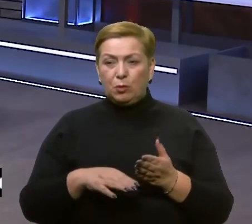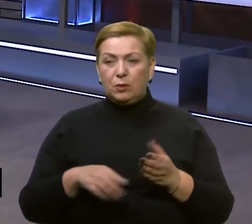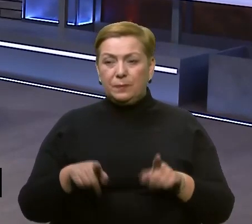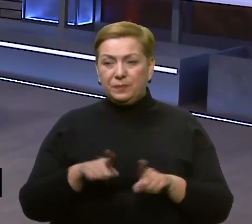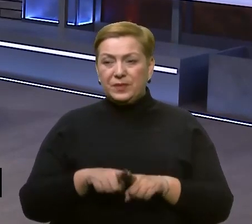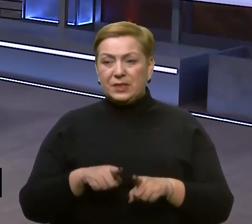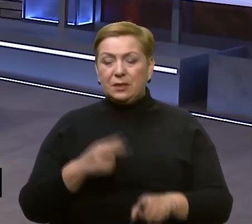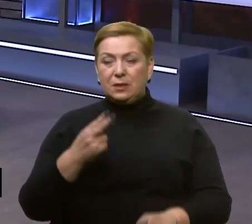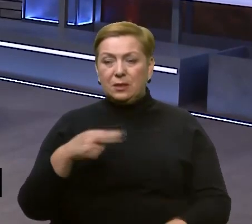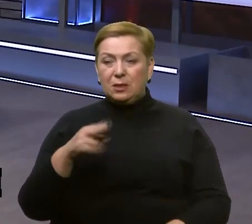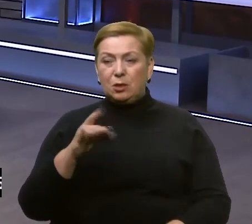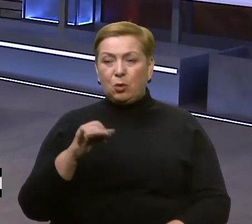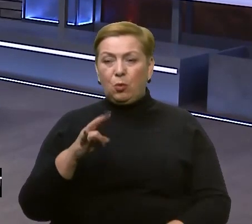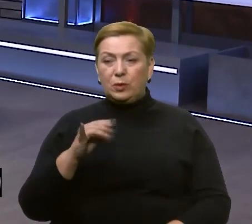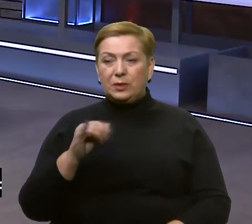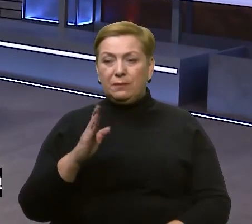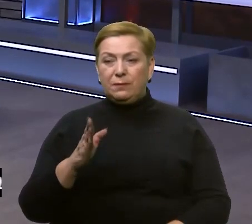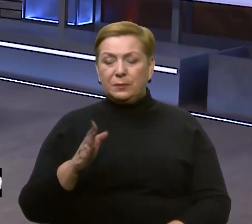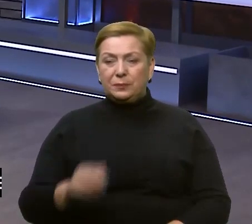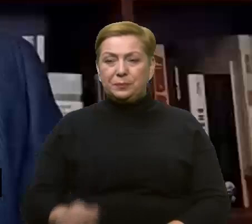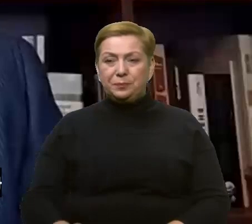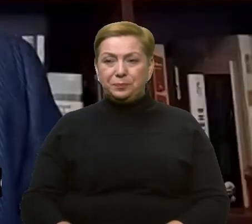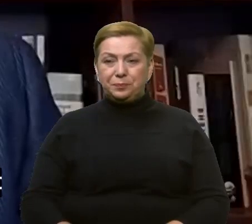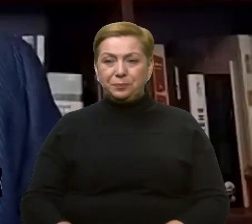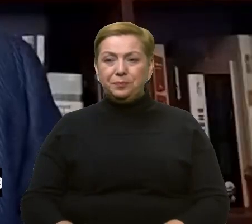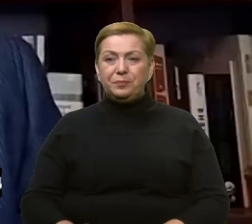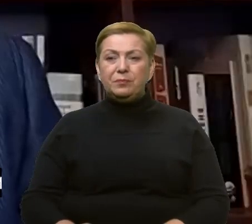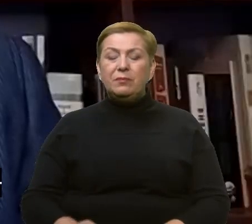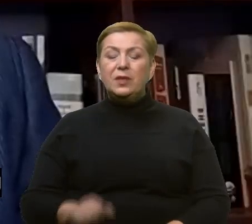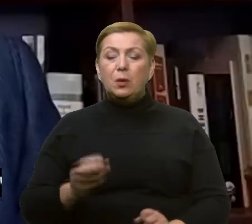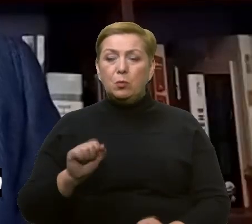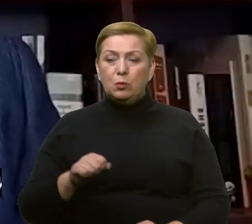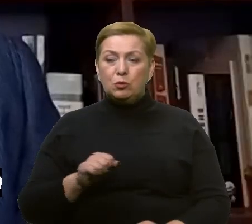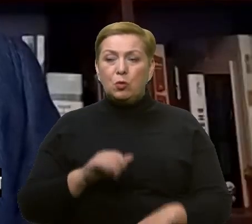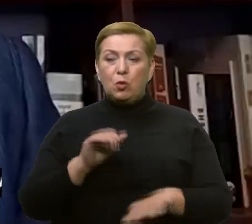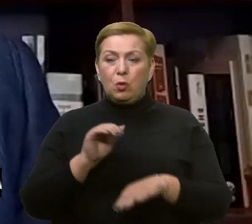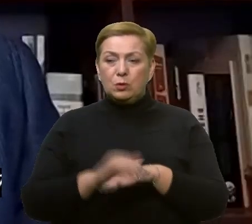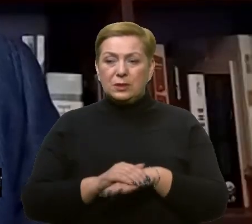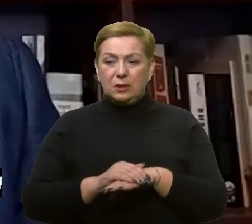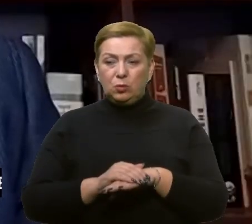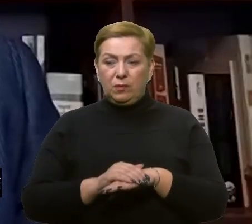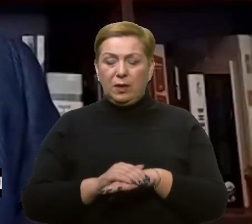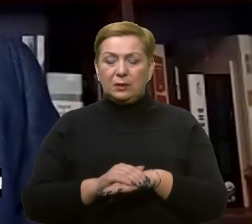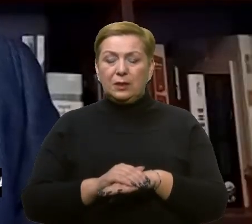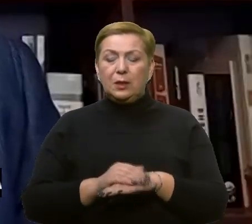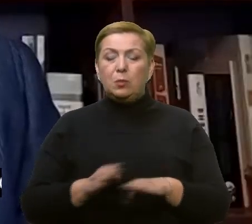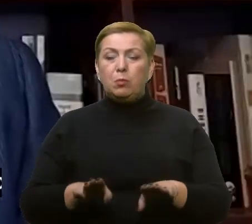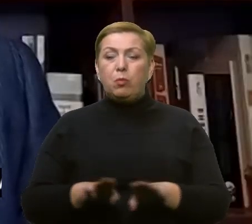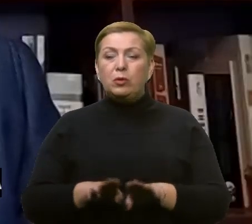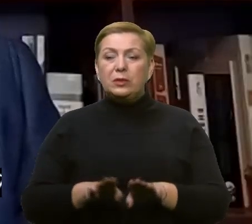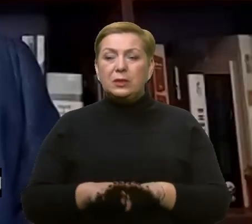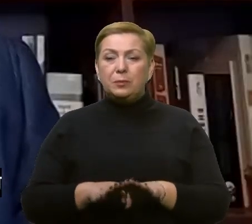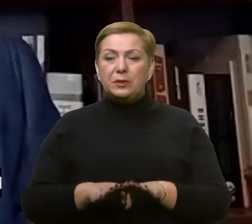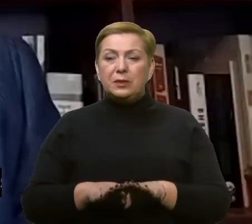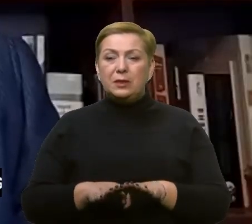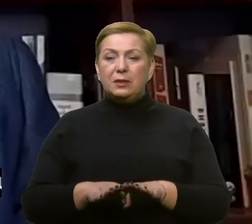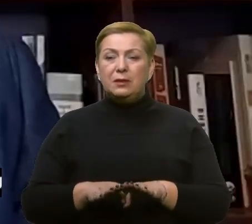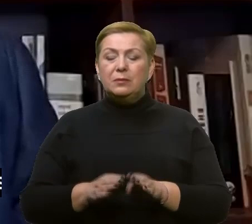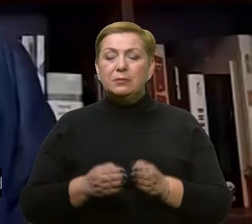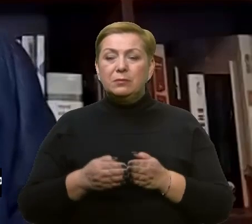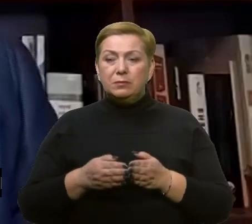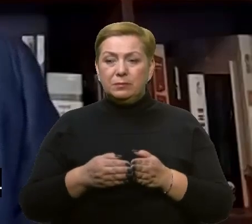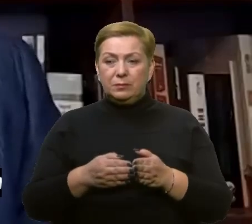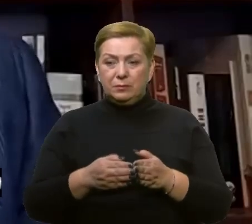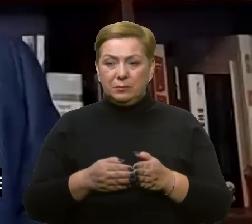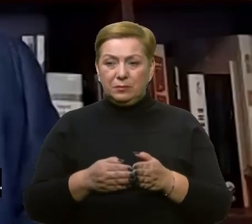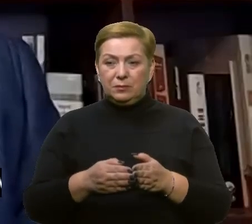Ну, тут ми можемо констатувати, що подібні безпілотні апарати, вони